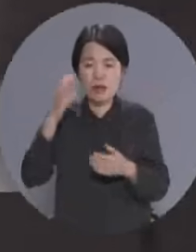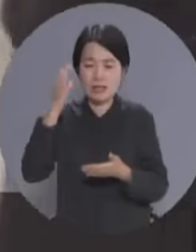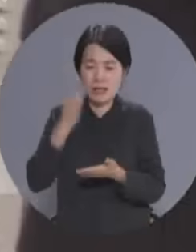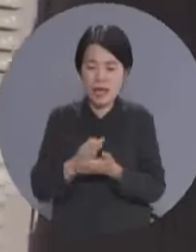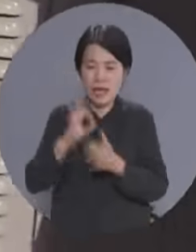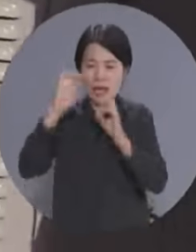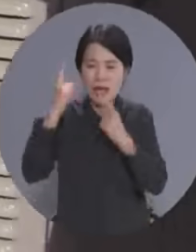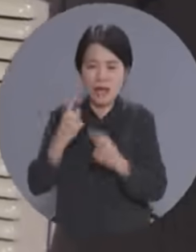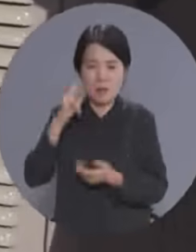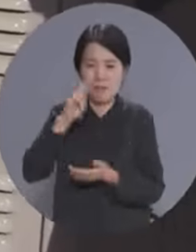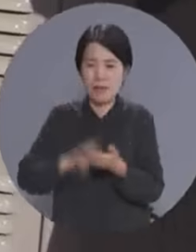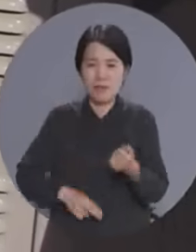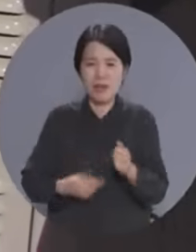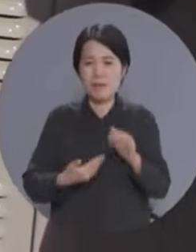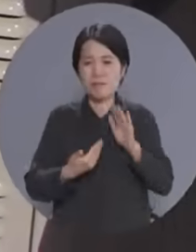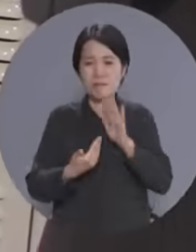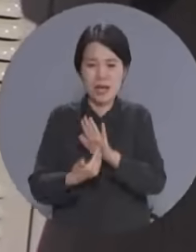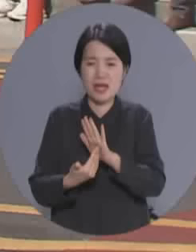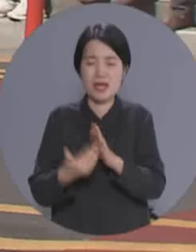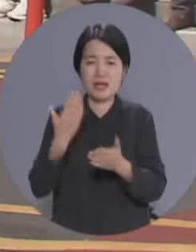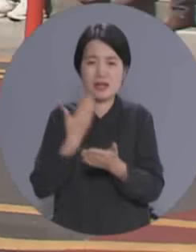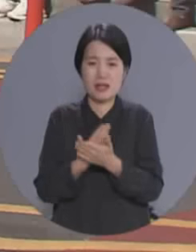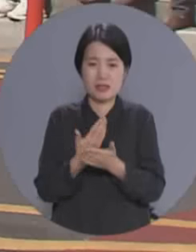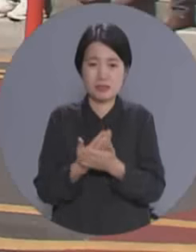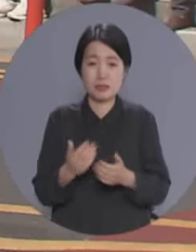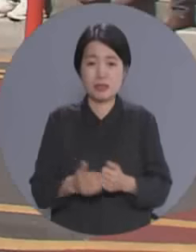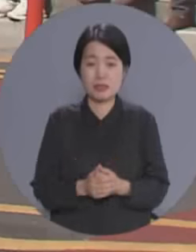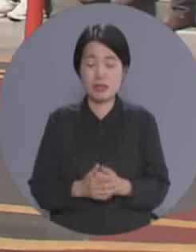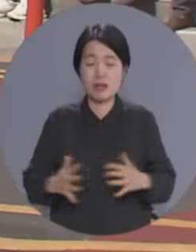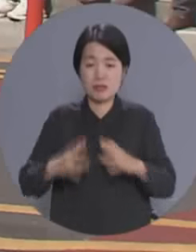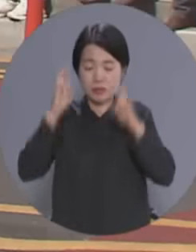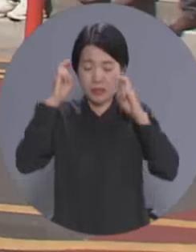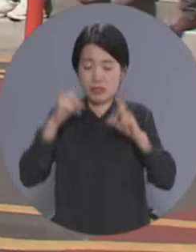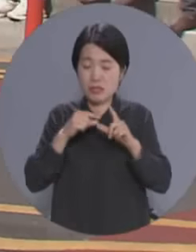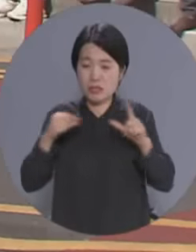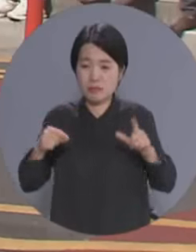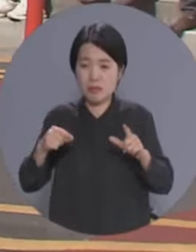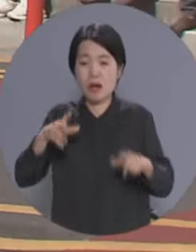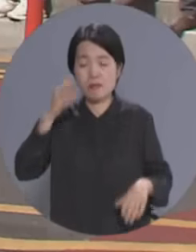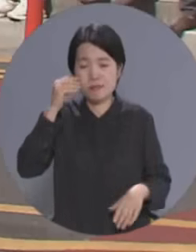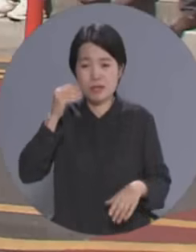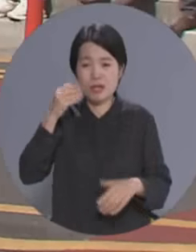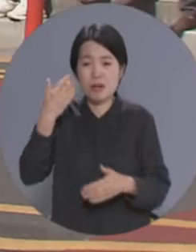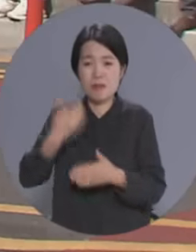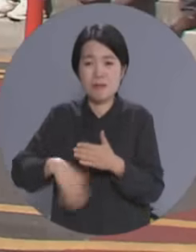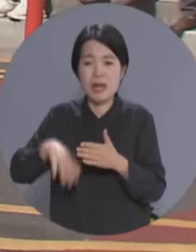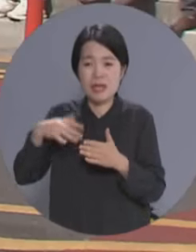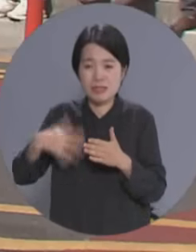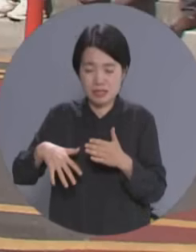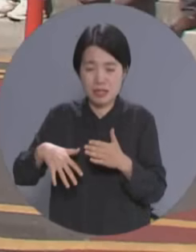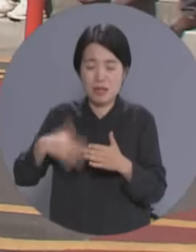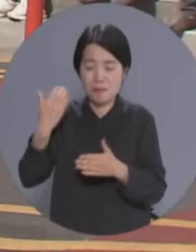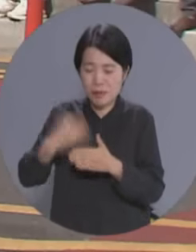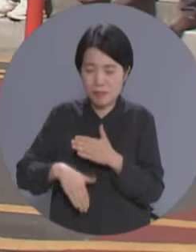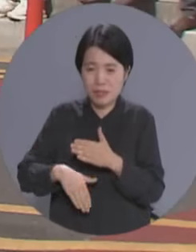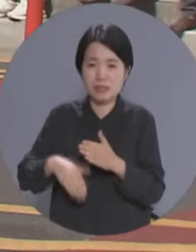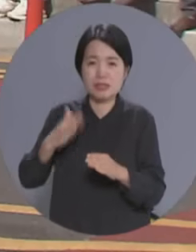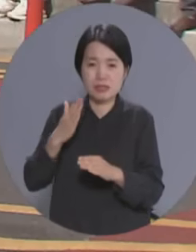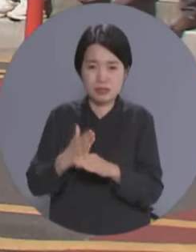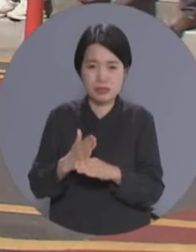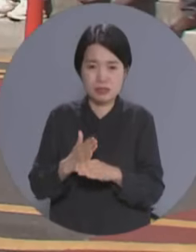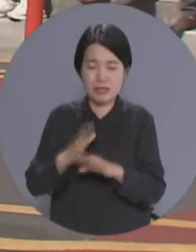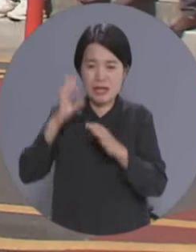문구가 적혀 있습니다 건설사가 일부 아파트 물량을 큰폭으로 할인을 분양하면서 입주민들의 반발이